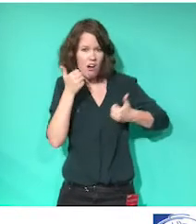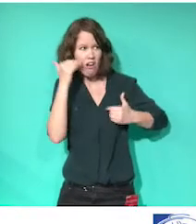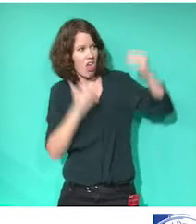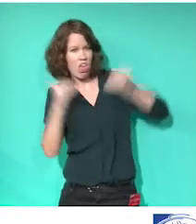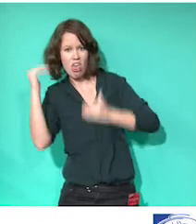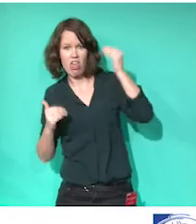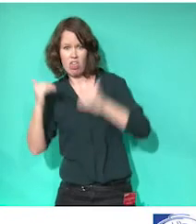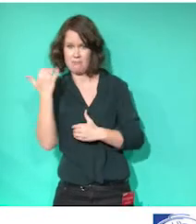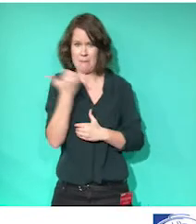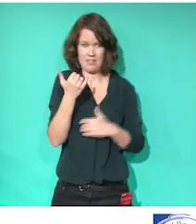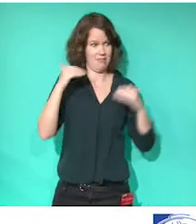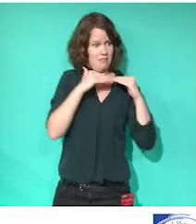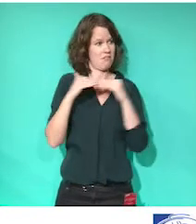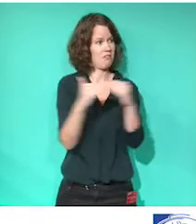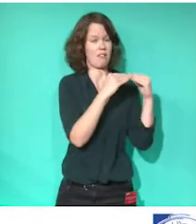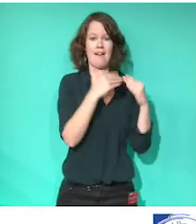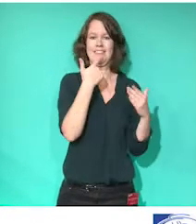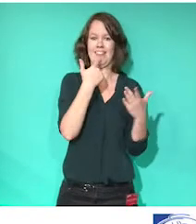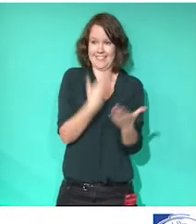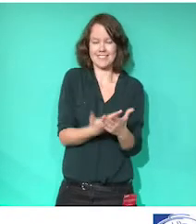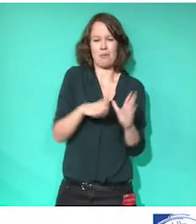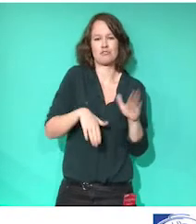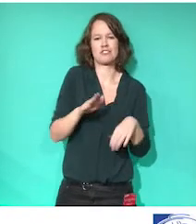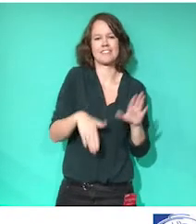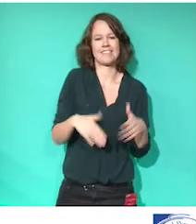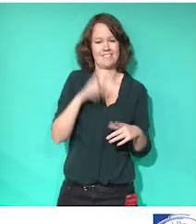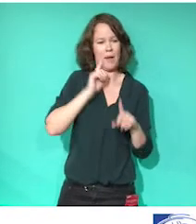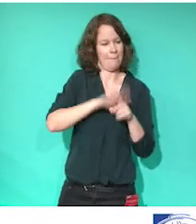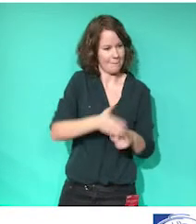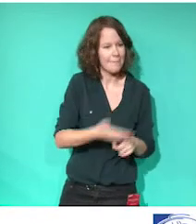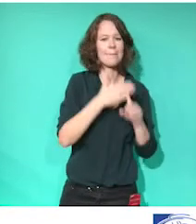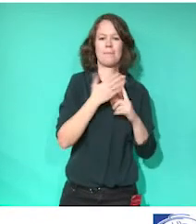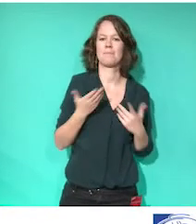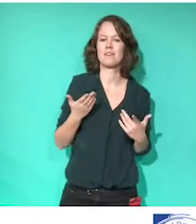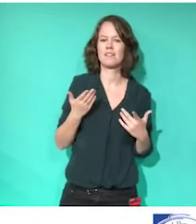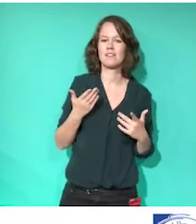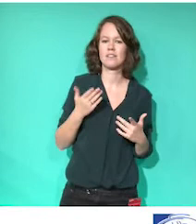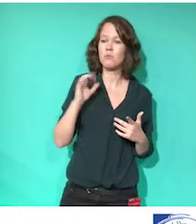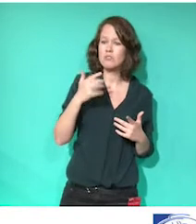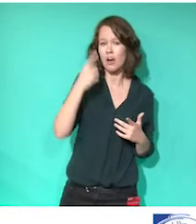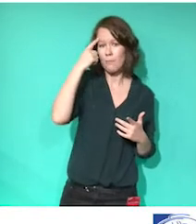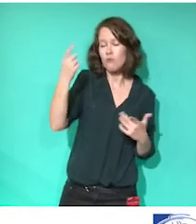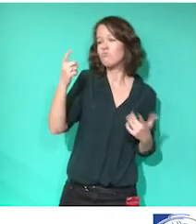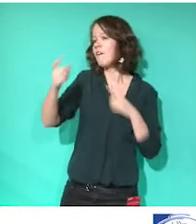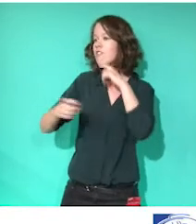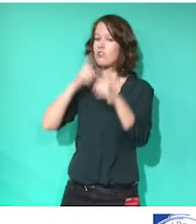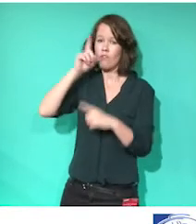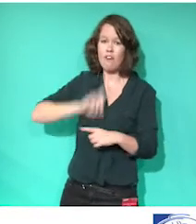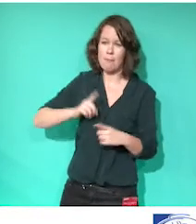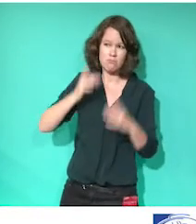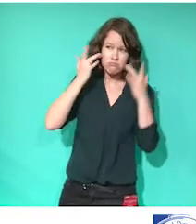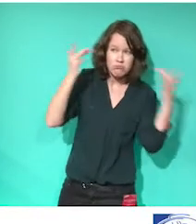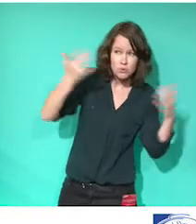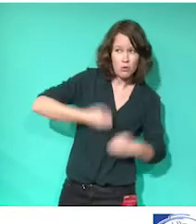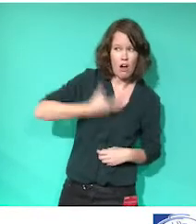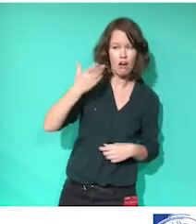contre le sexisme. On nous renvoie, nous, souvent, que la culture et l'art sont secondaires par rapport aux questions de violence faites aux femmes, par exemple.